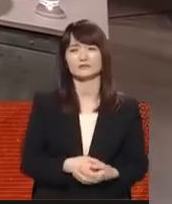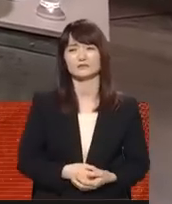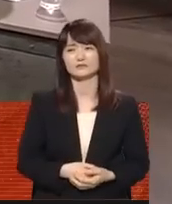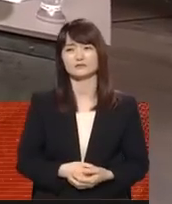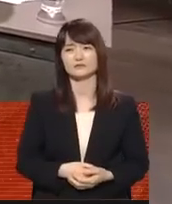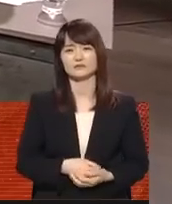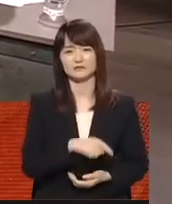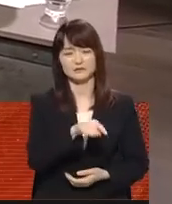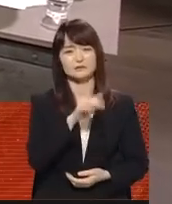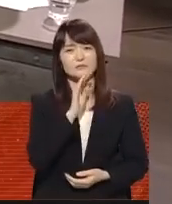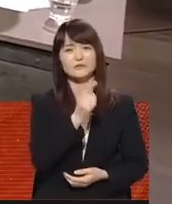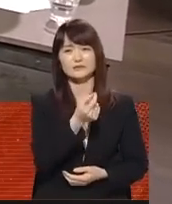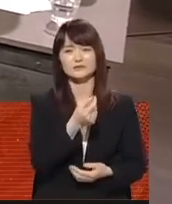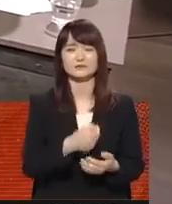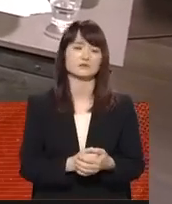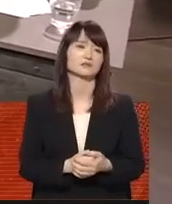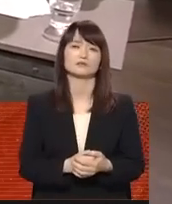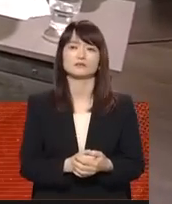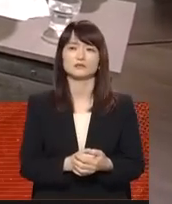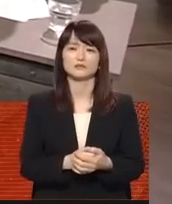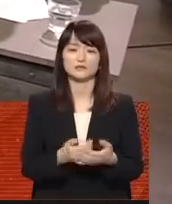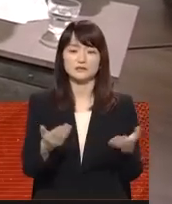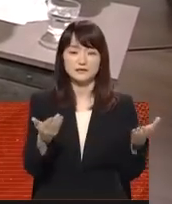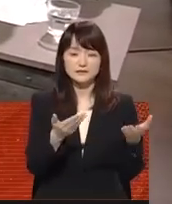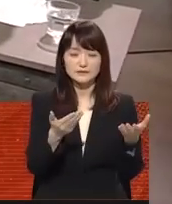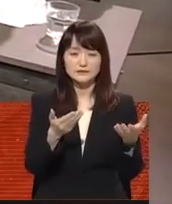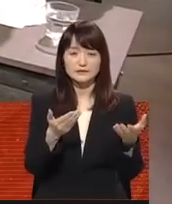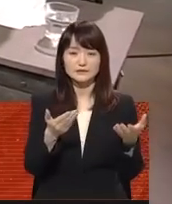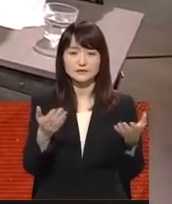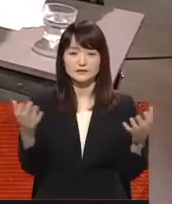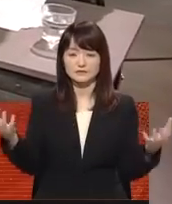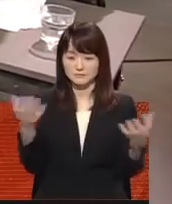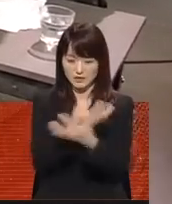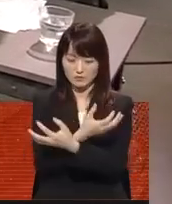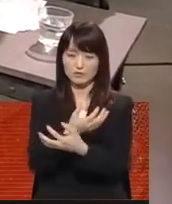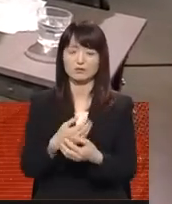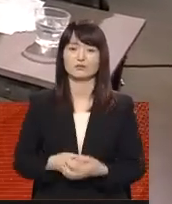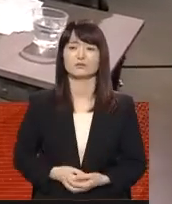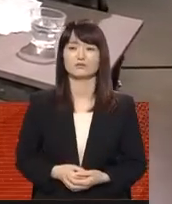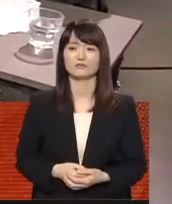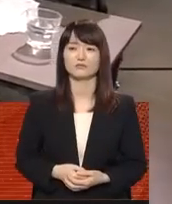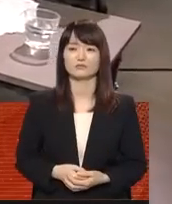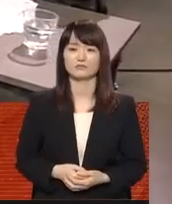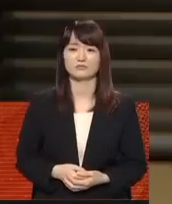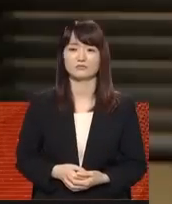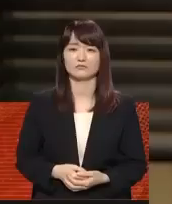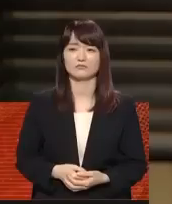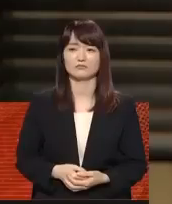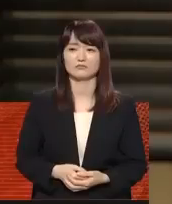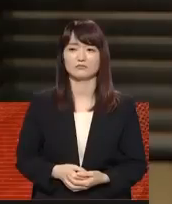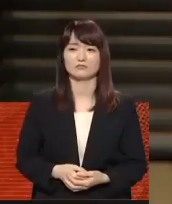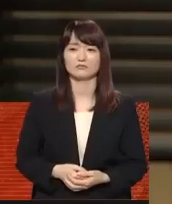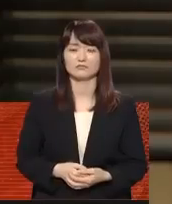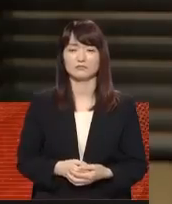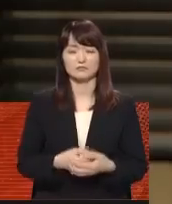오히려 맞지 않나 싶어요 전업주부를 왜냐하면 저는 암만 봐도 이게 다 납득이 안 돼요 대여섯